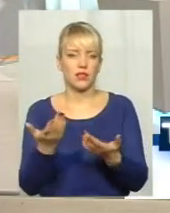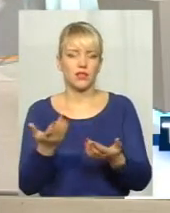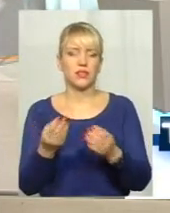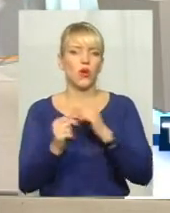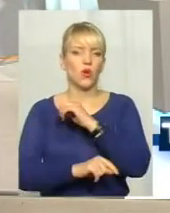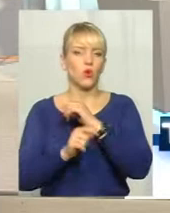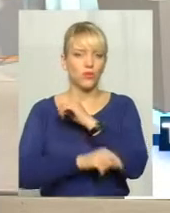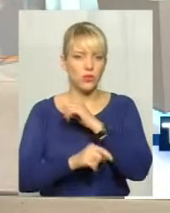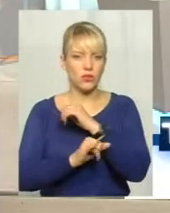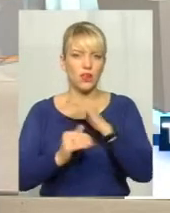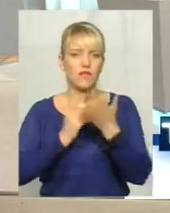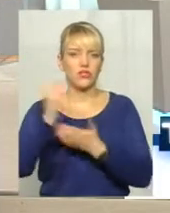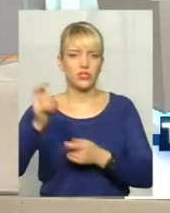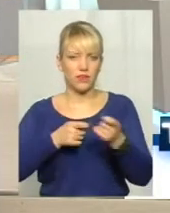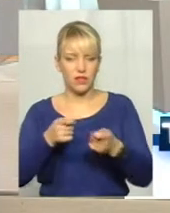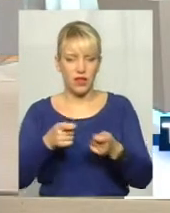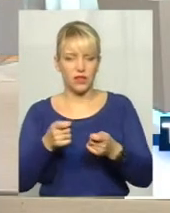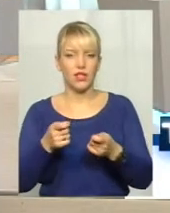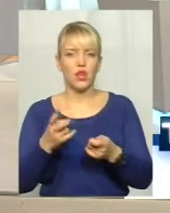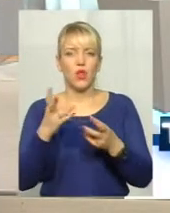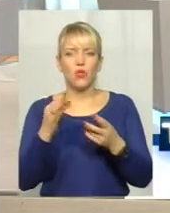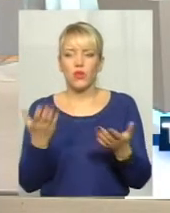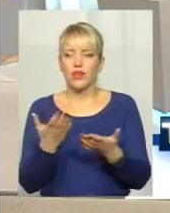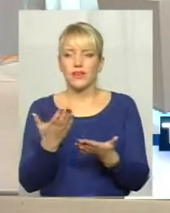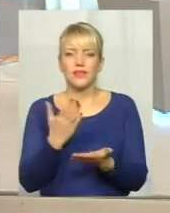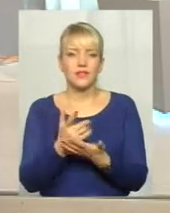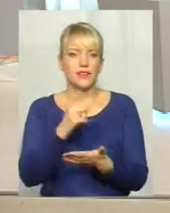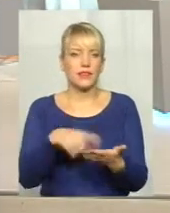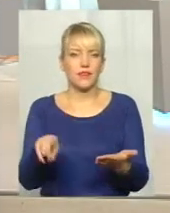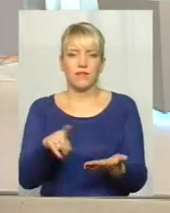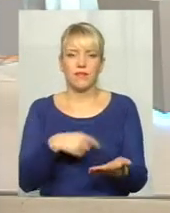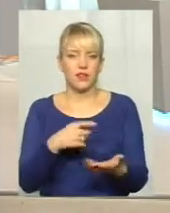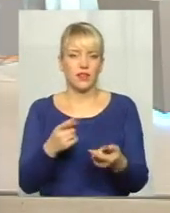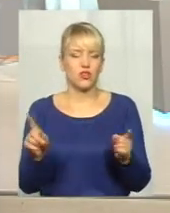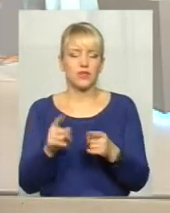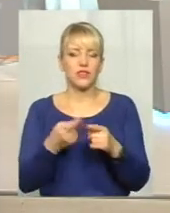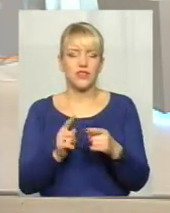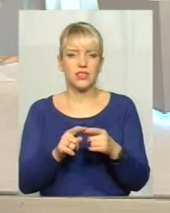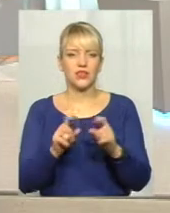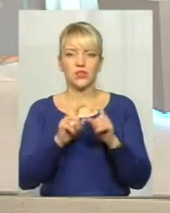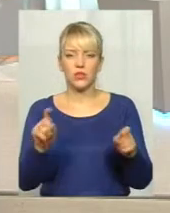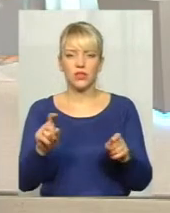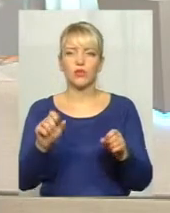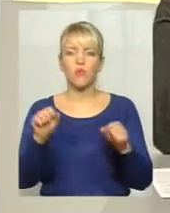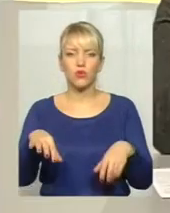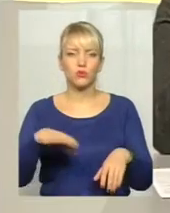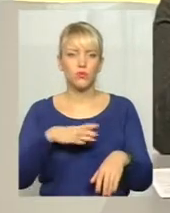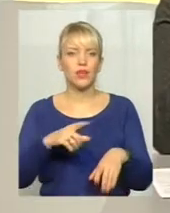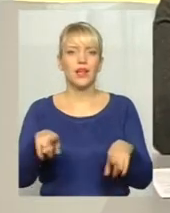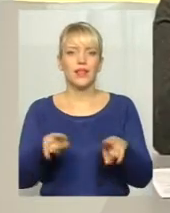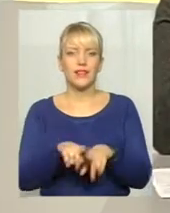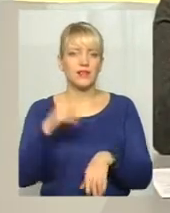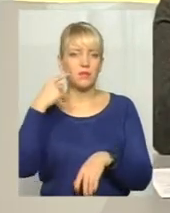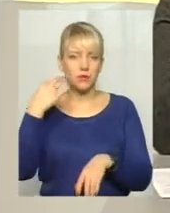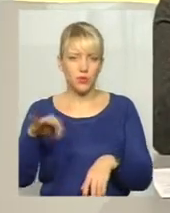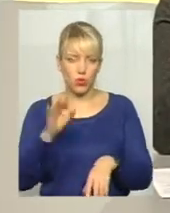ж все одно якась невіра, там відчуття того, що і в цій структурі можуть бути такі самі непорядні люди, як і в інших структурах,